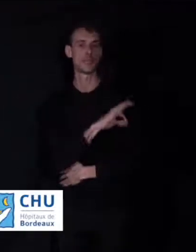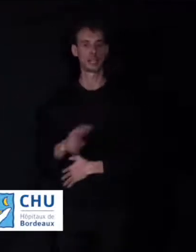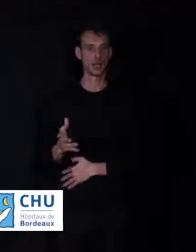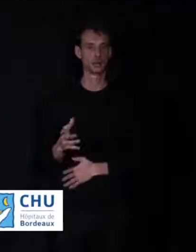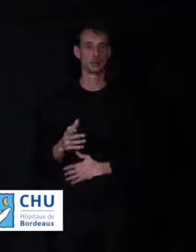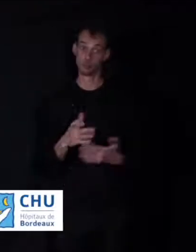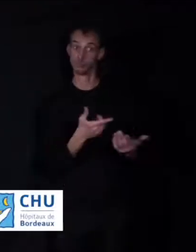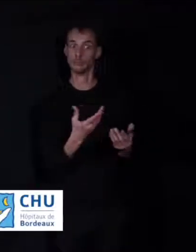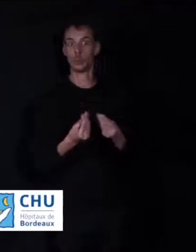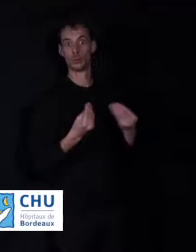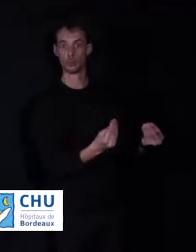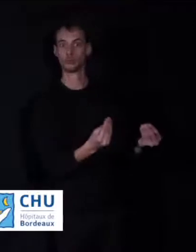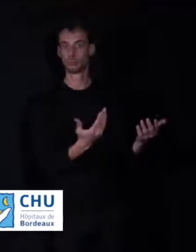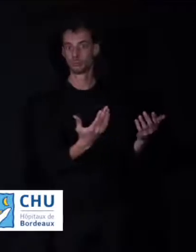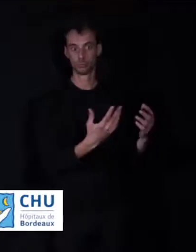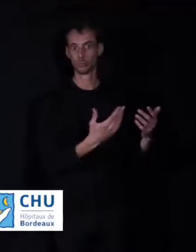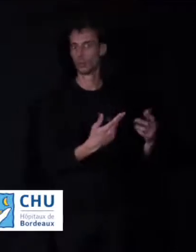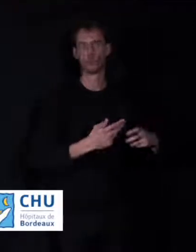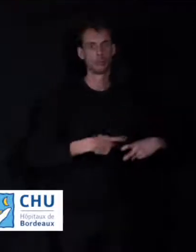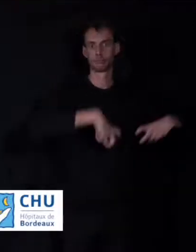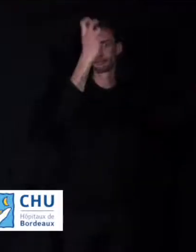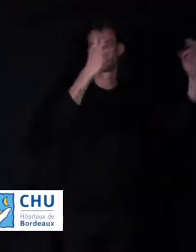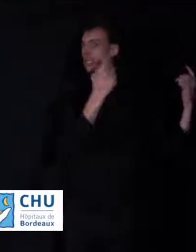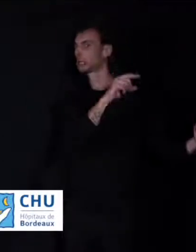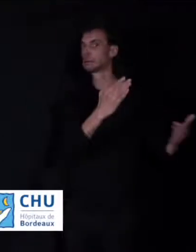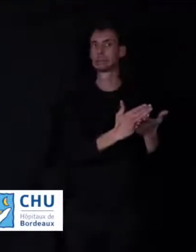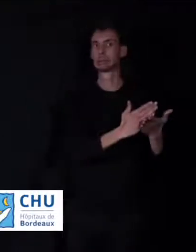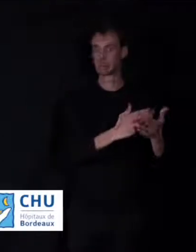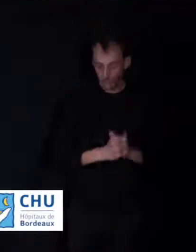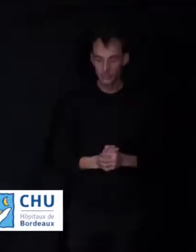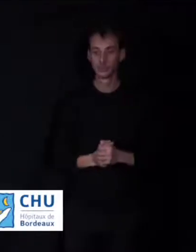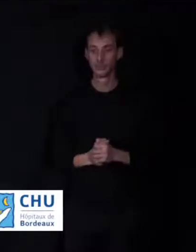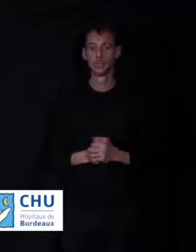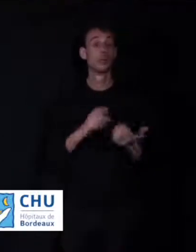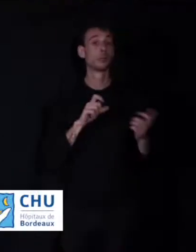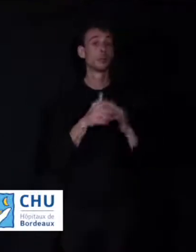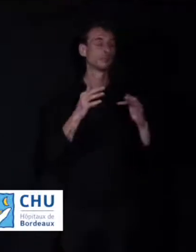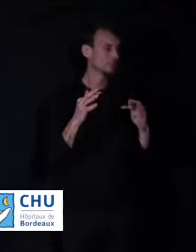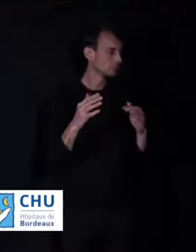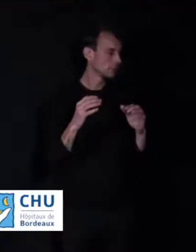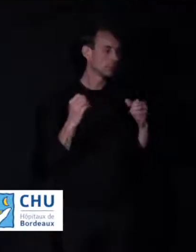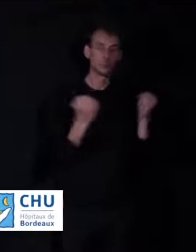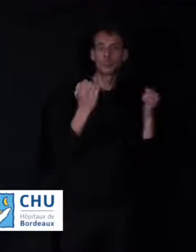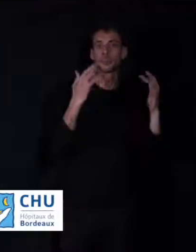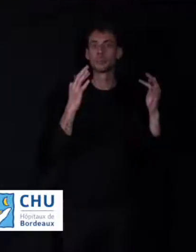française contre les vaccins a été créée avant même le premier vaccin antirabique.